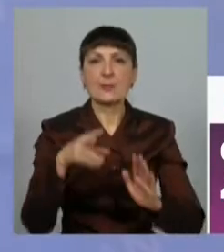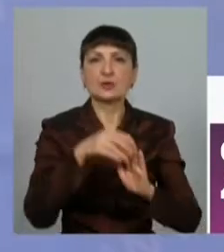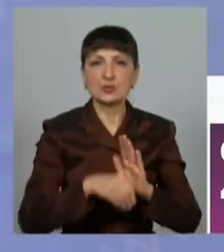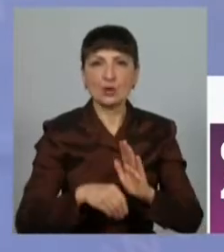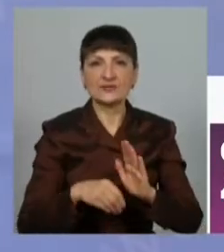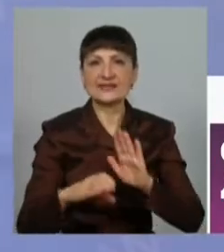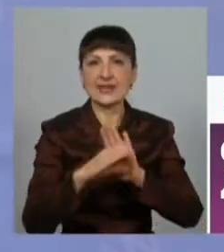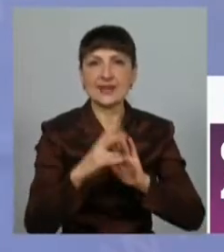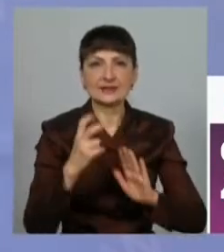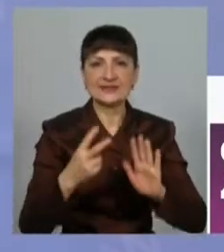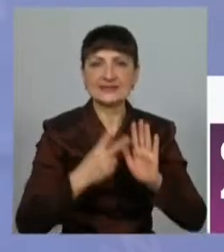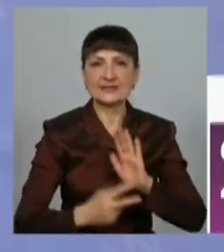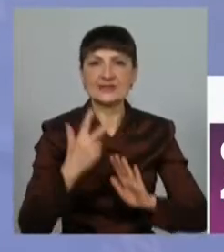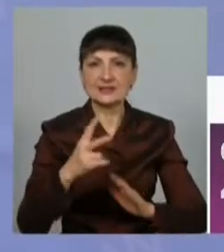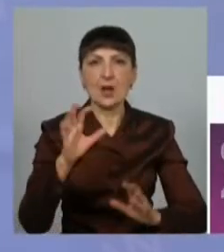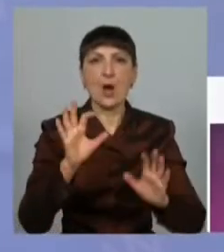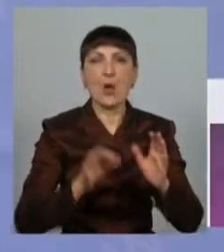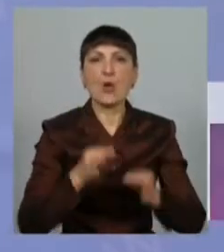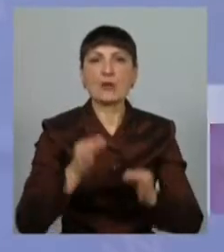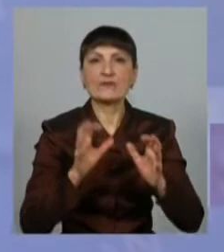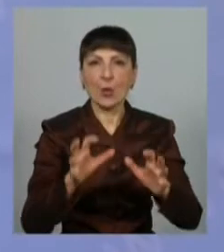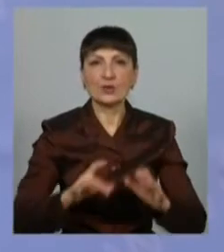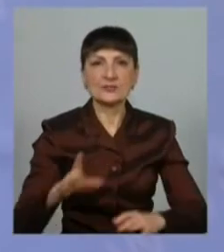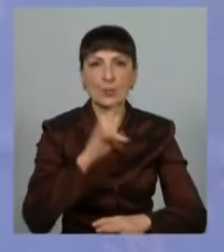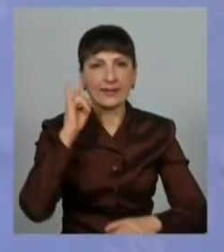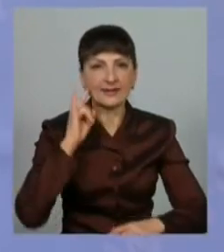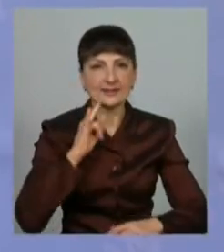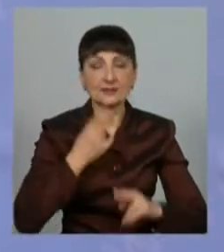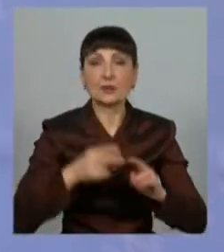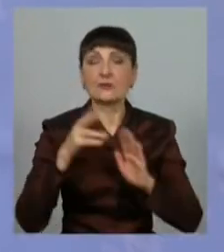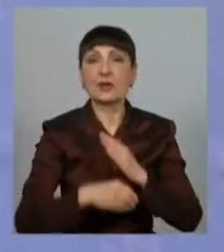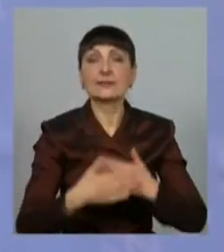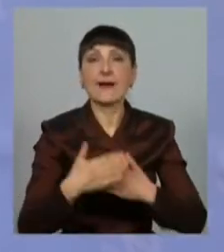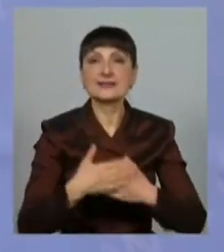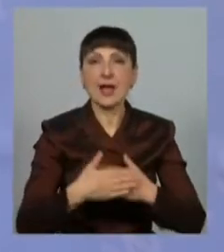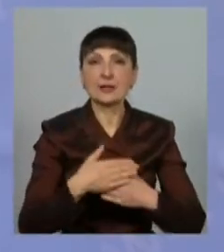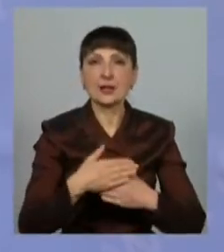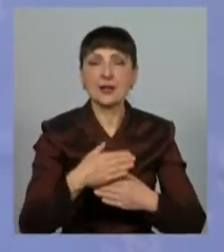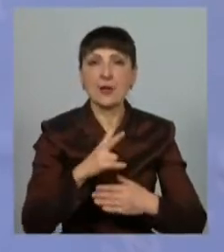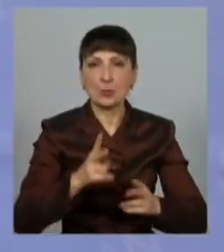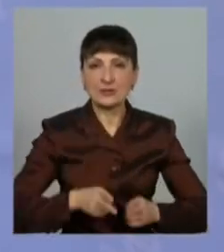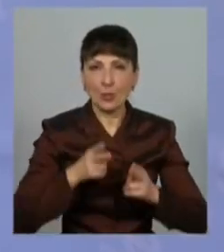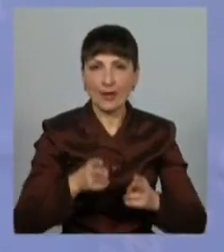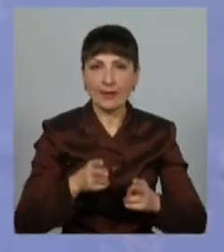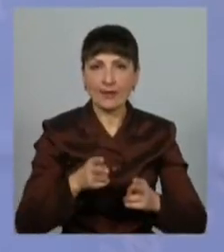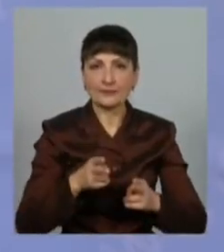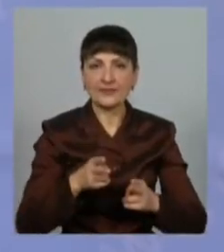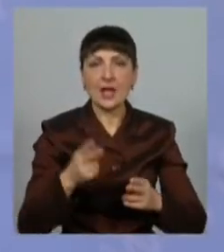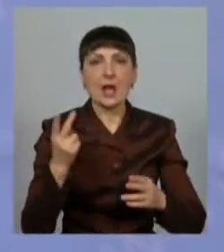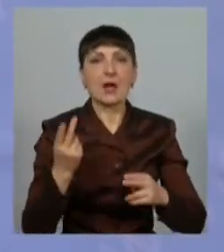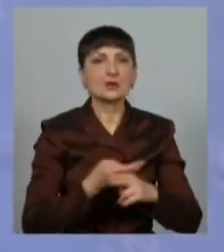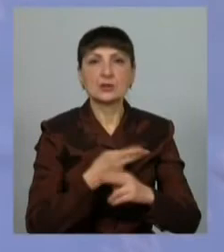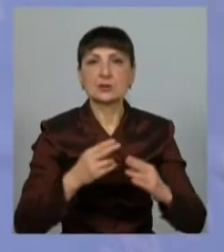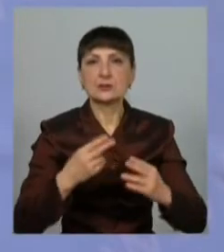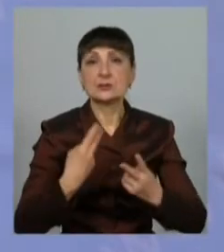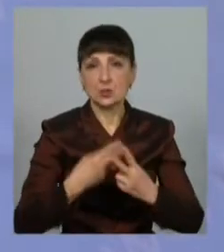предусмотренного статьей 273 Уголовного кодекса Республики Казахстан, которая предусматривает за указанное преступление лишение свободы